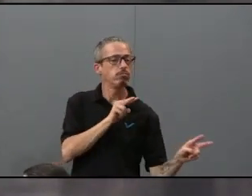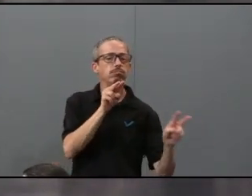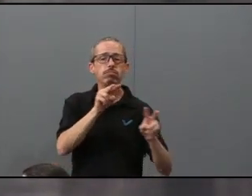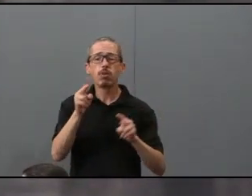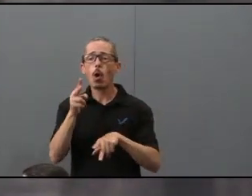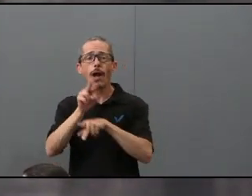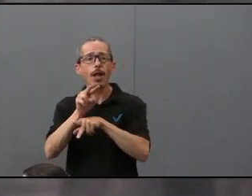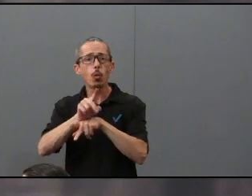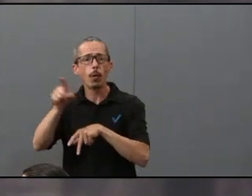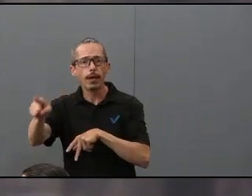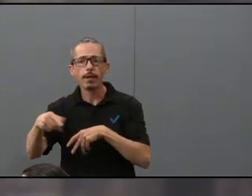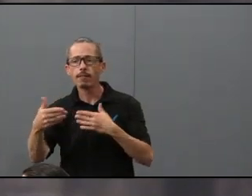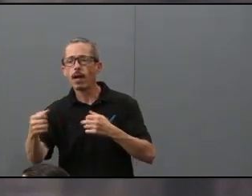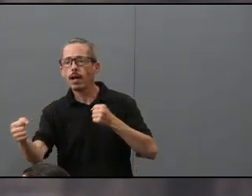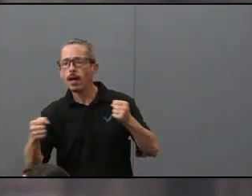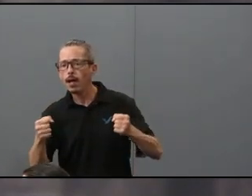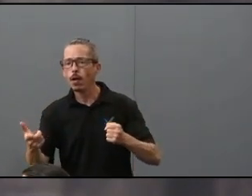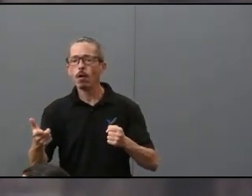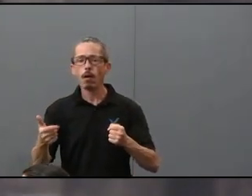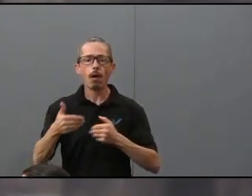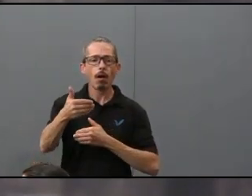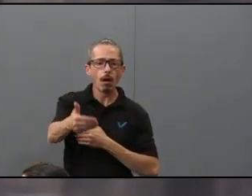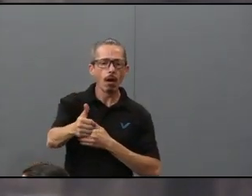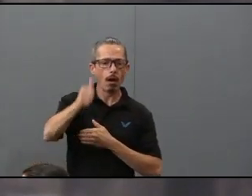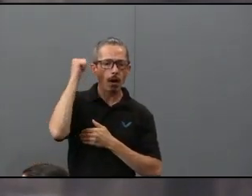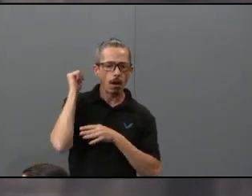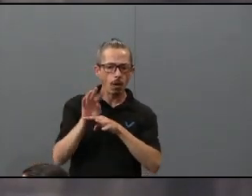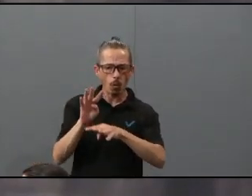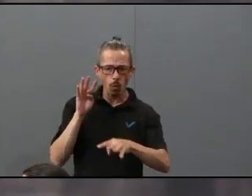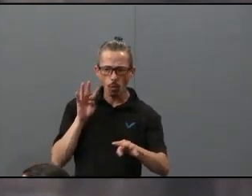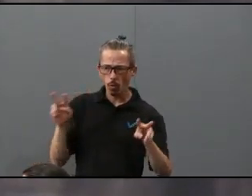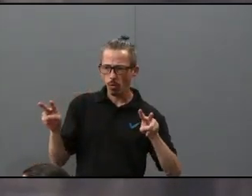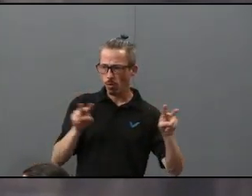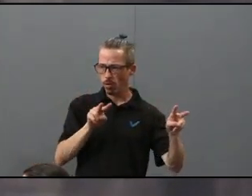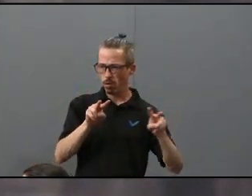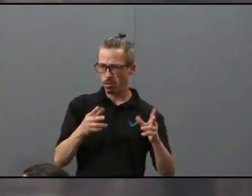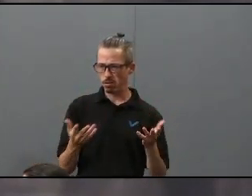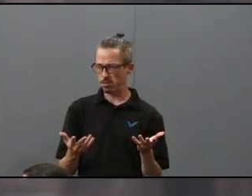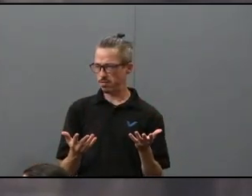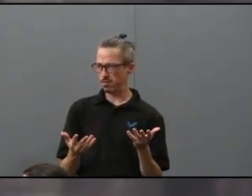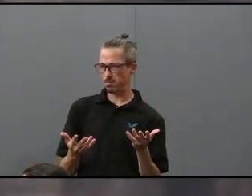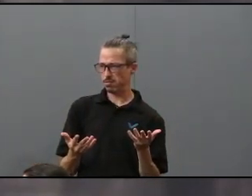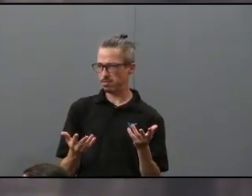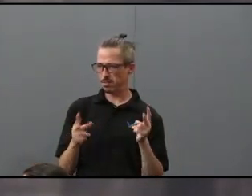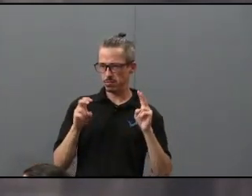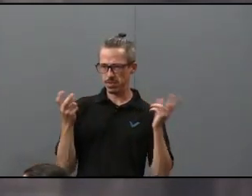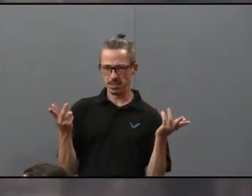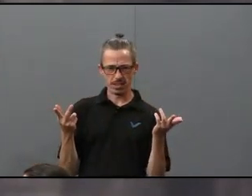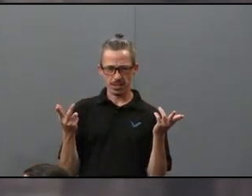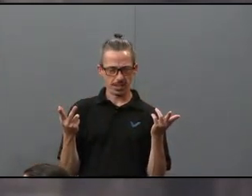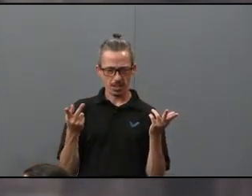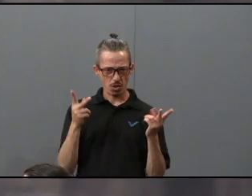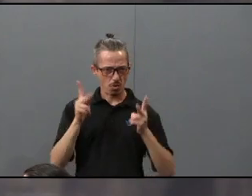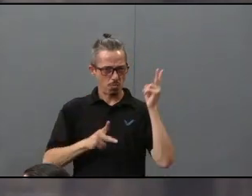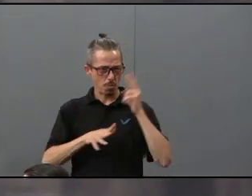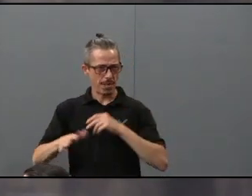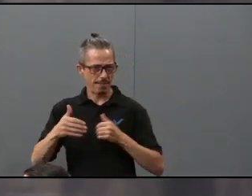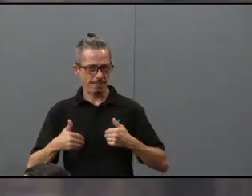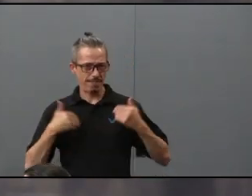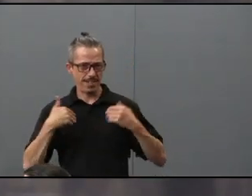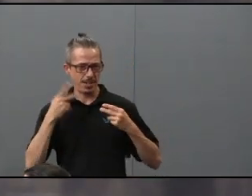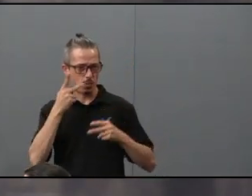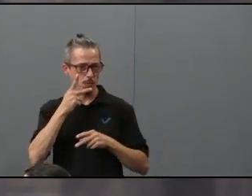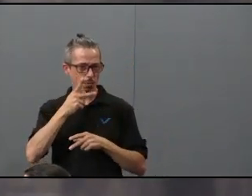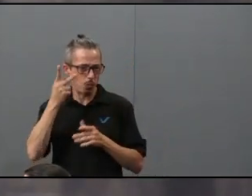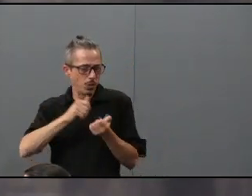garderie puis avec du turf en arrière puis on est ailleurs en terme de ville puis de population